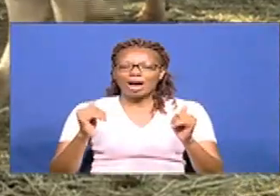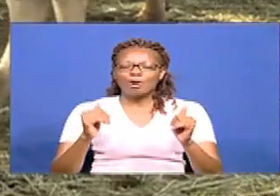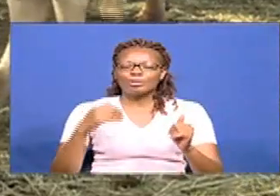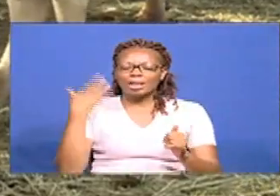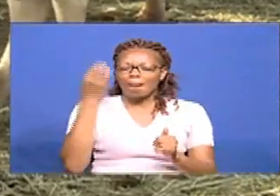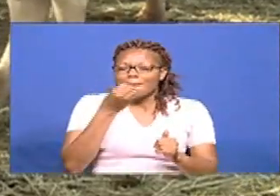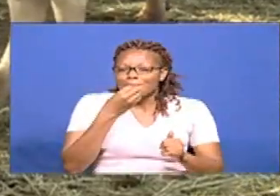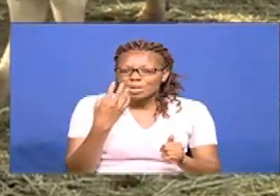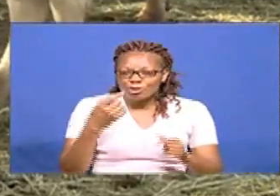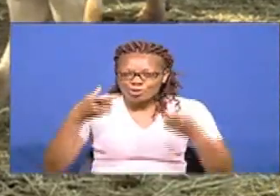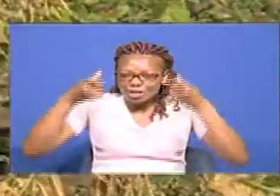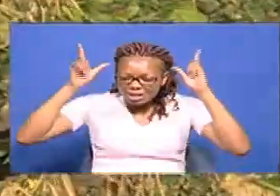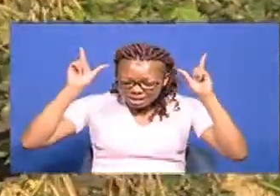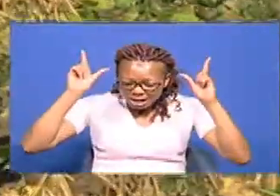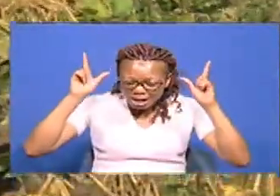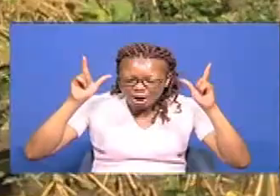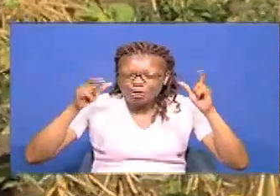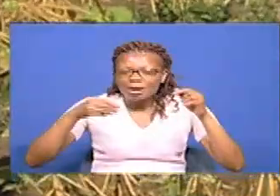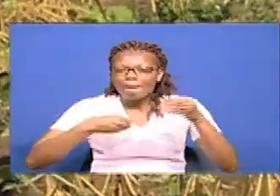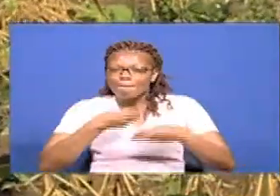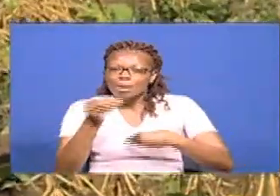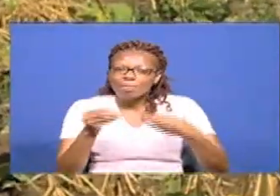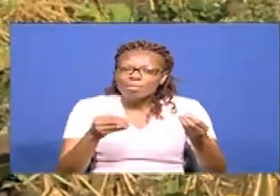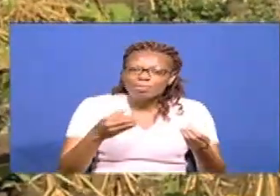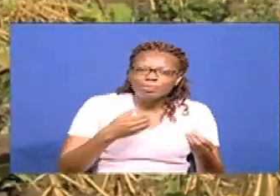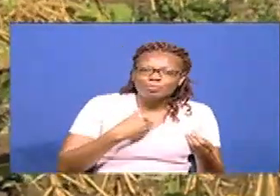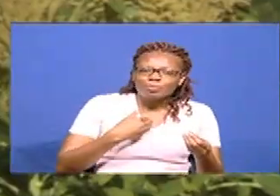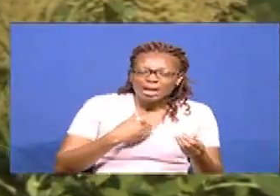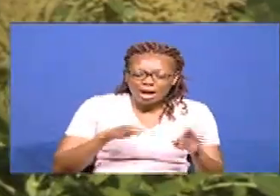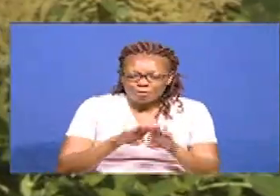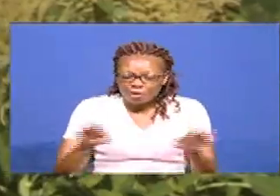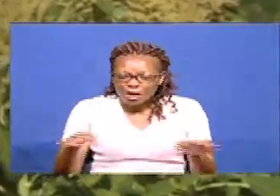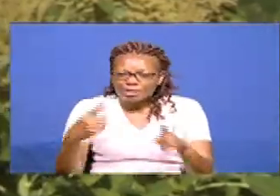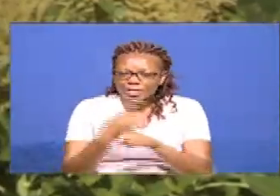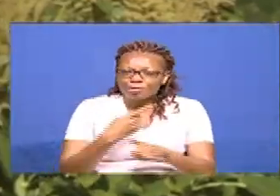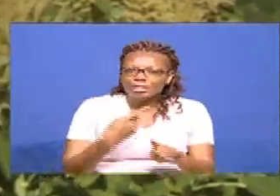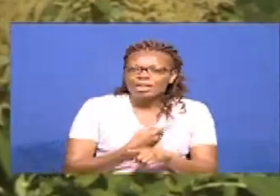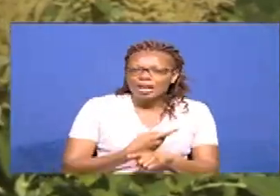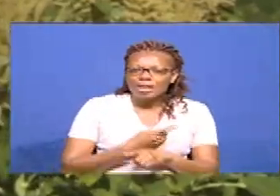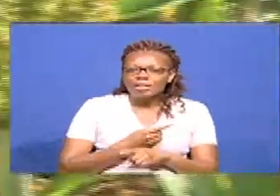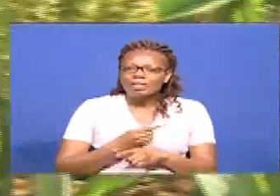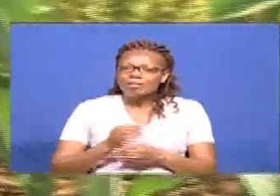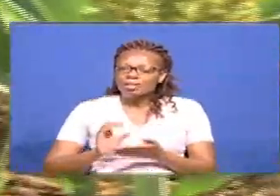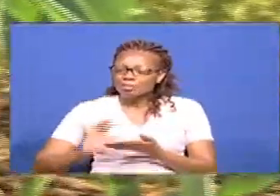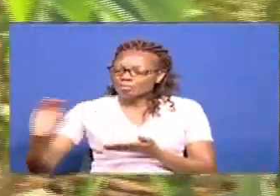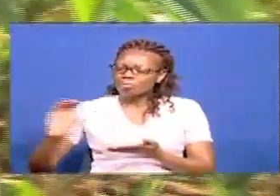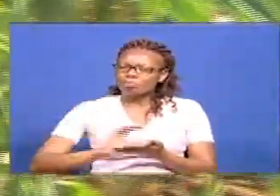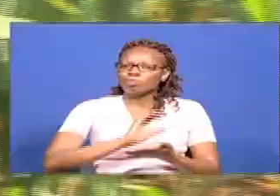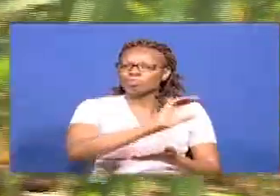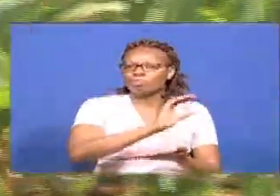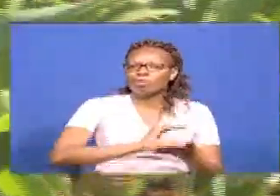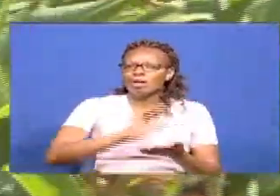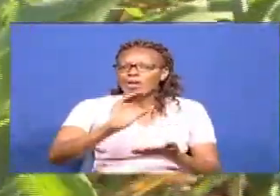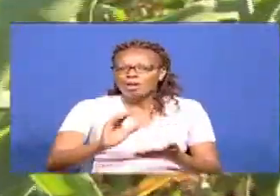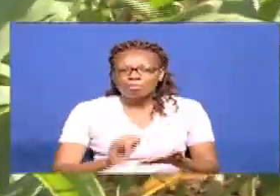yeye amenunua ng'ombe wa maziwa, ameweza kukodi mashamba kadhaa kwa ajili ya kilimo cha mchicha, mtama na